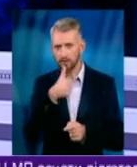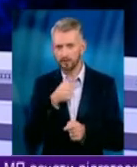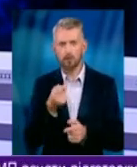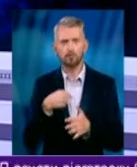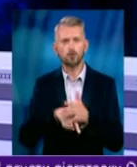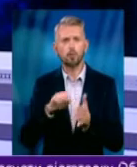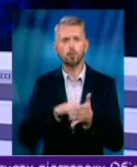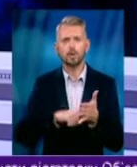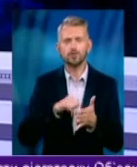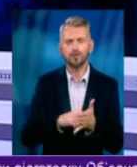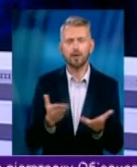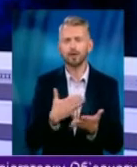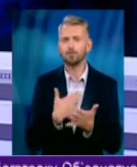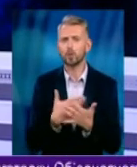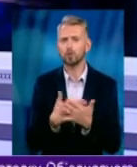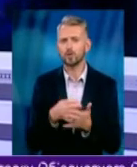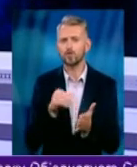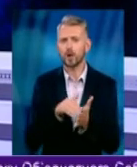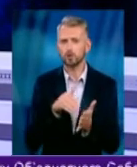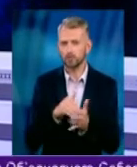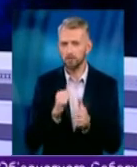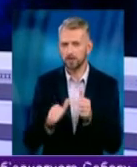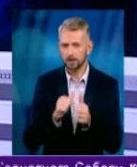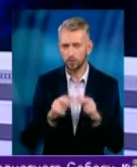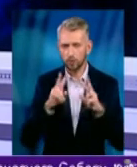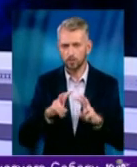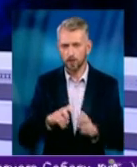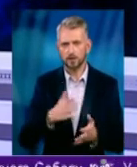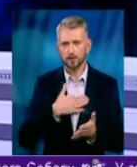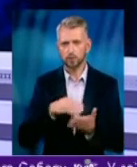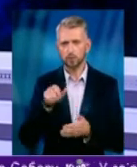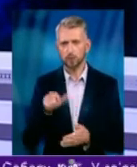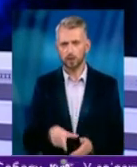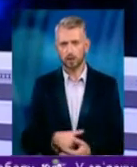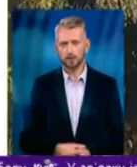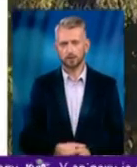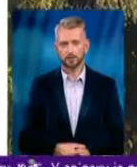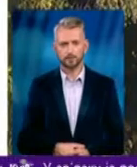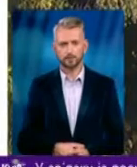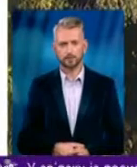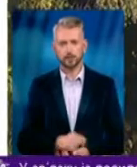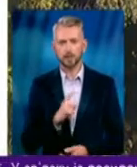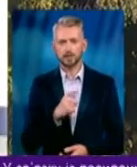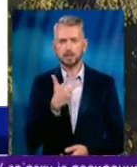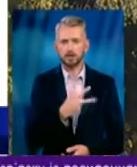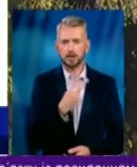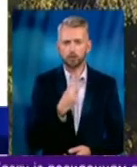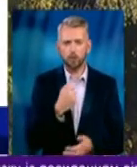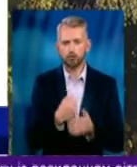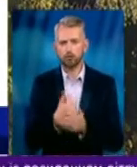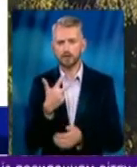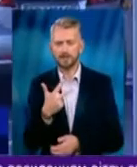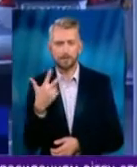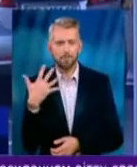У чому причина і які прогнози вартості бензину, розбирався Богдан Бур'яненко. З 32 до